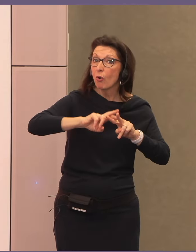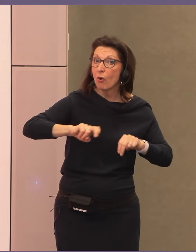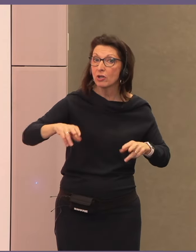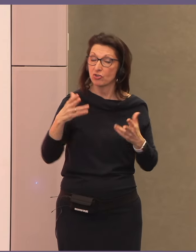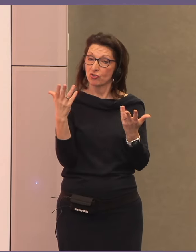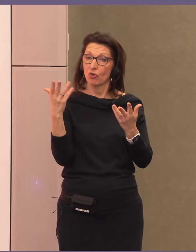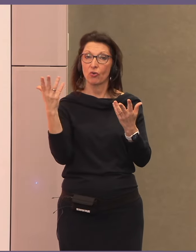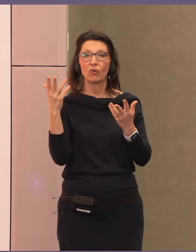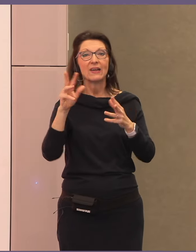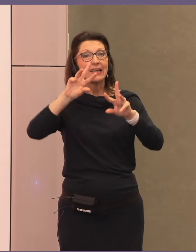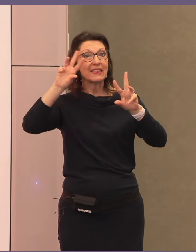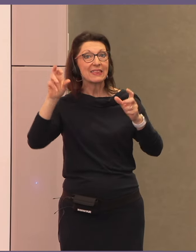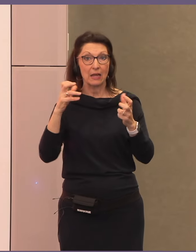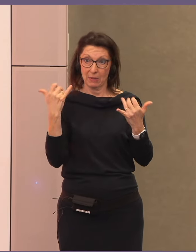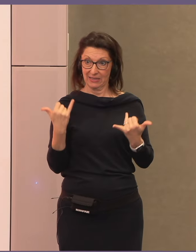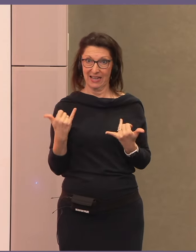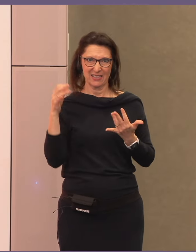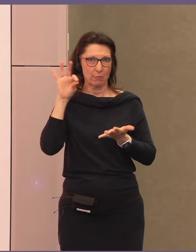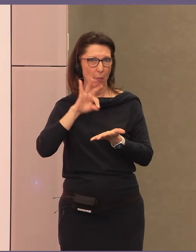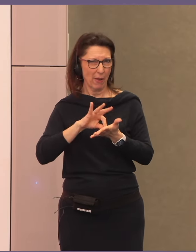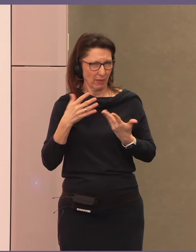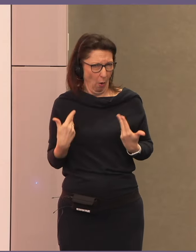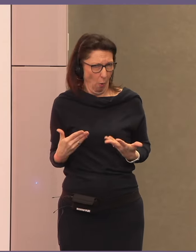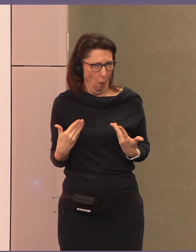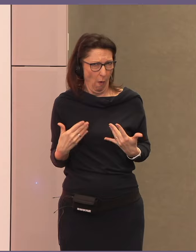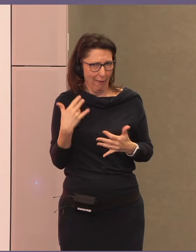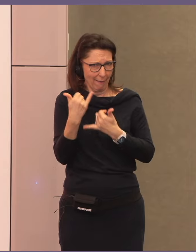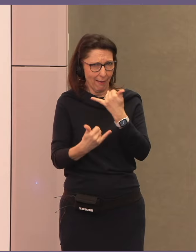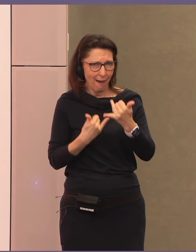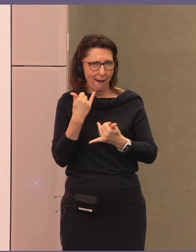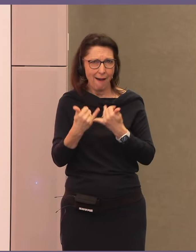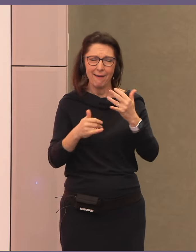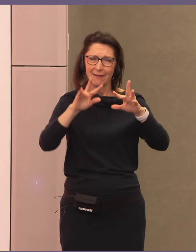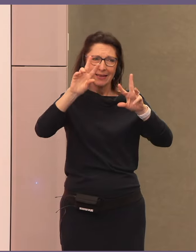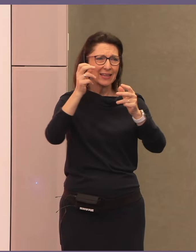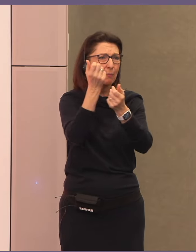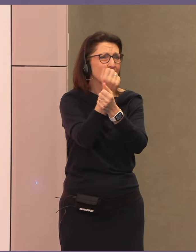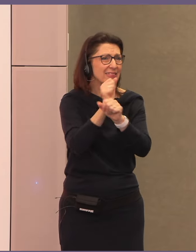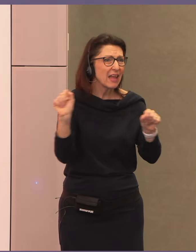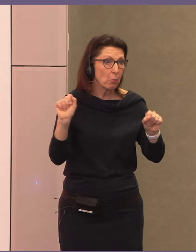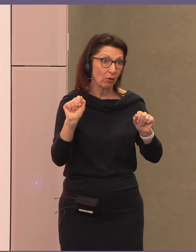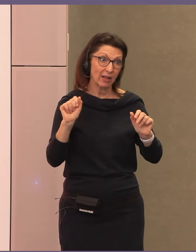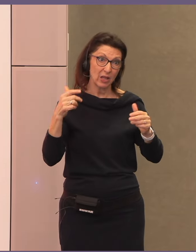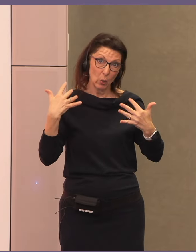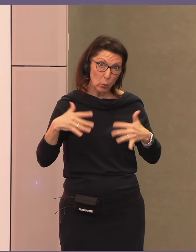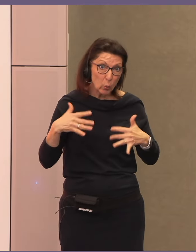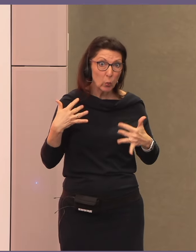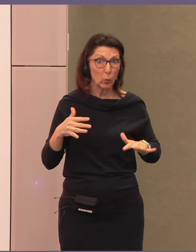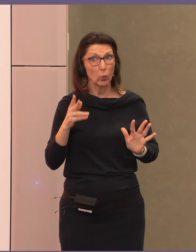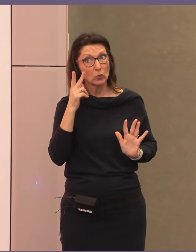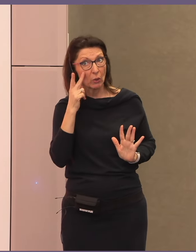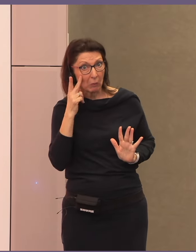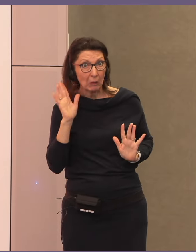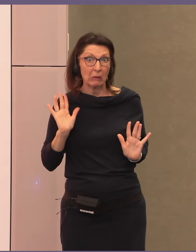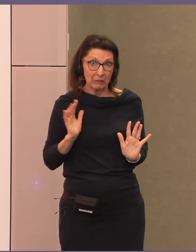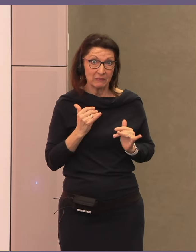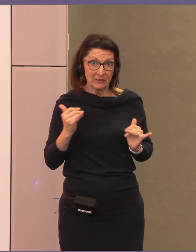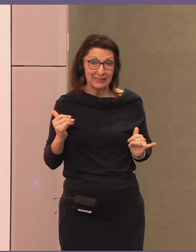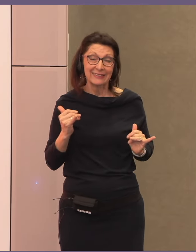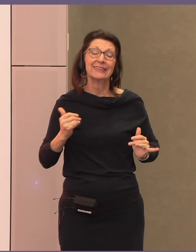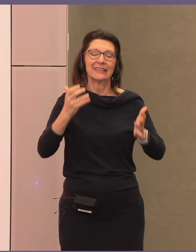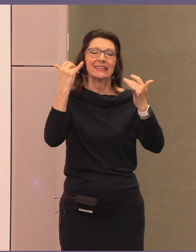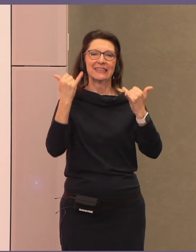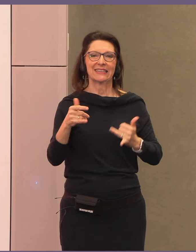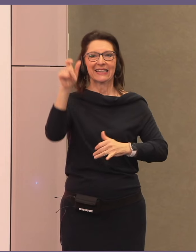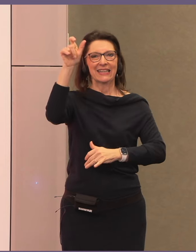dessen, was es gerade jetzt in diesem Jahr, wo Demokratie auf dem Prüfstand steht, braucht. Ich darf um einen Applaus ersuchen